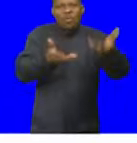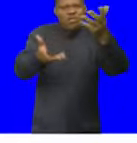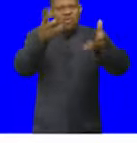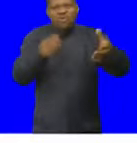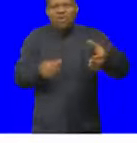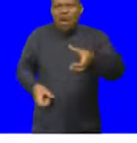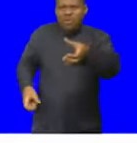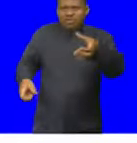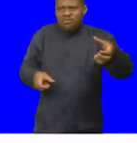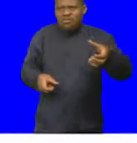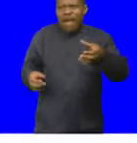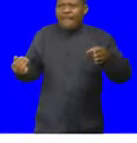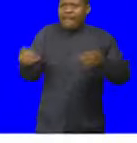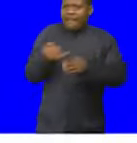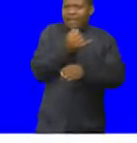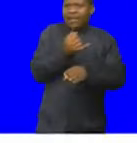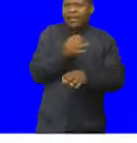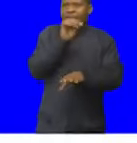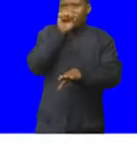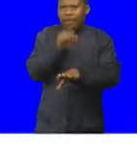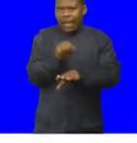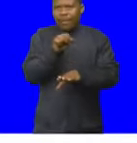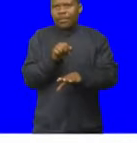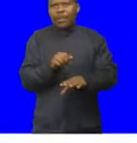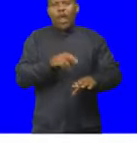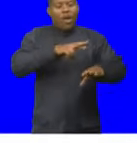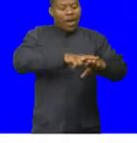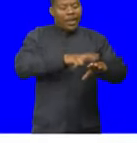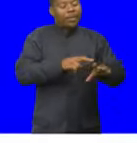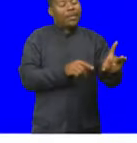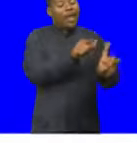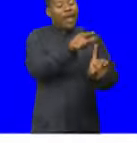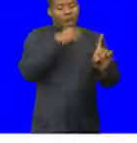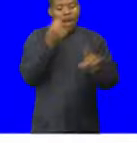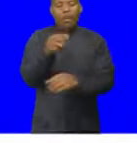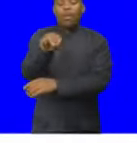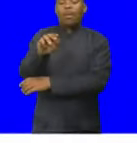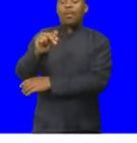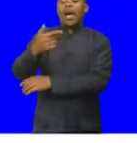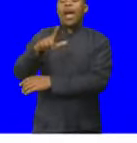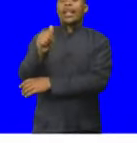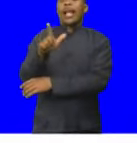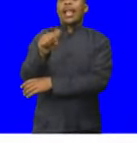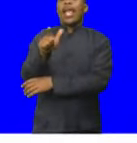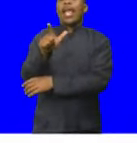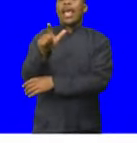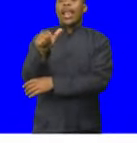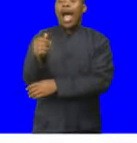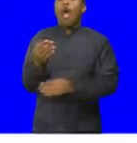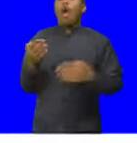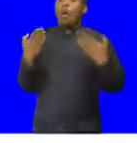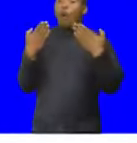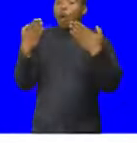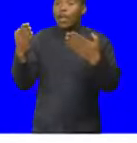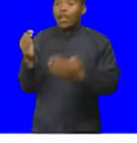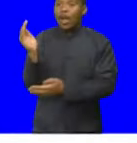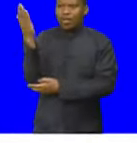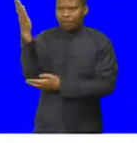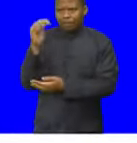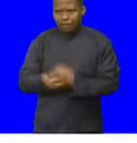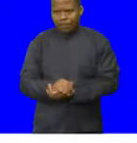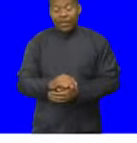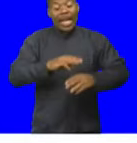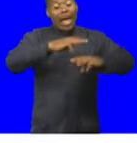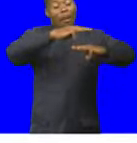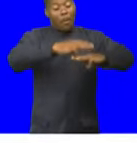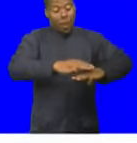athendwa kanjani lo khulumele labahamba komusa amahlalela ulibongile lelithuba siyethembisa ke